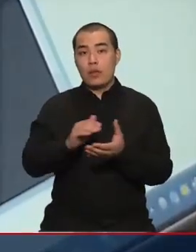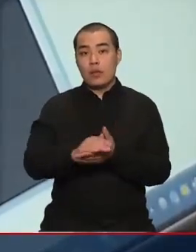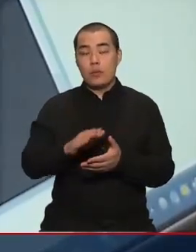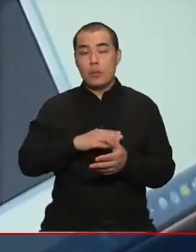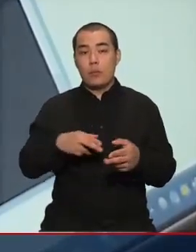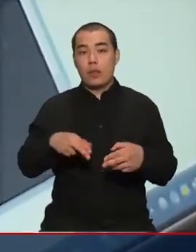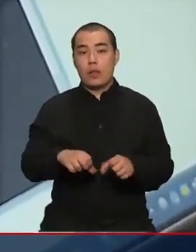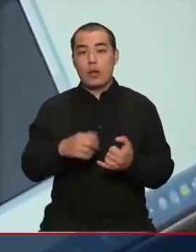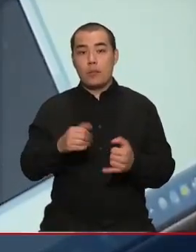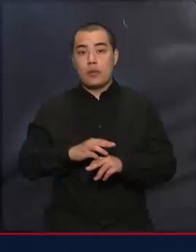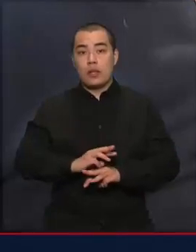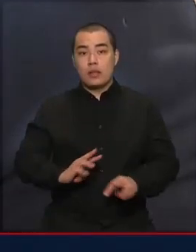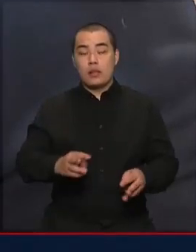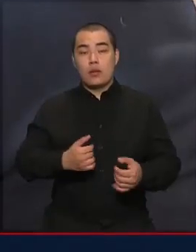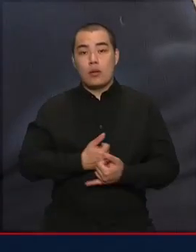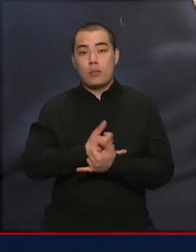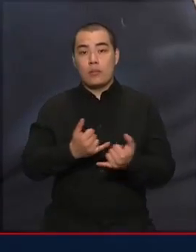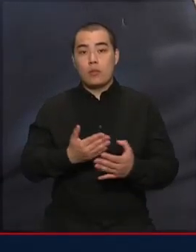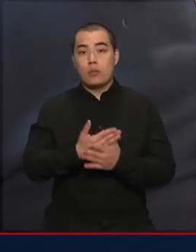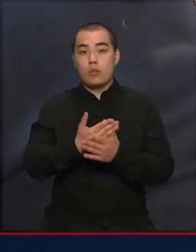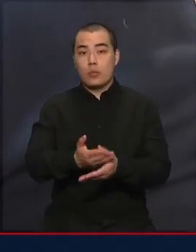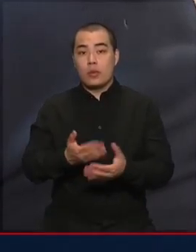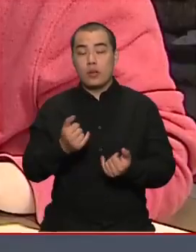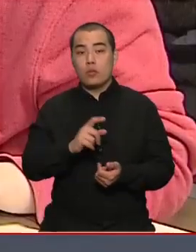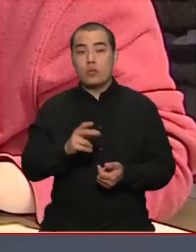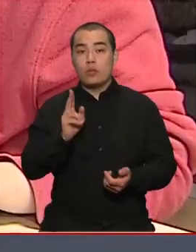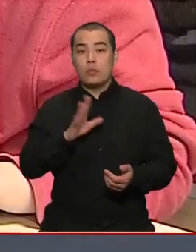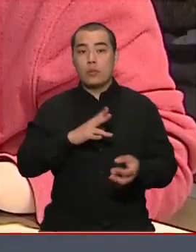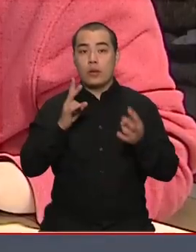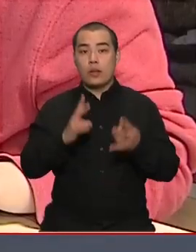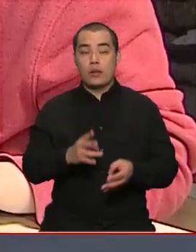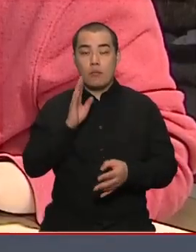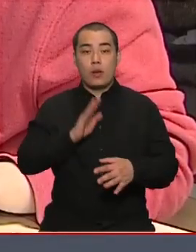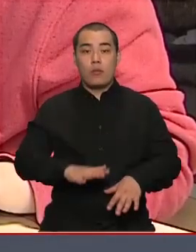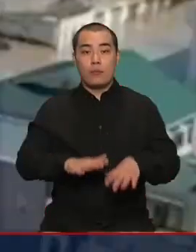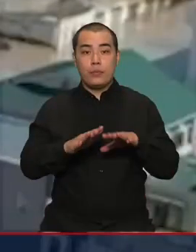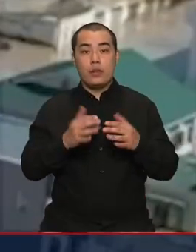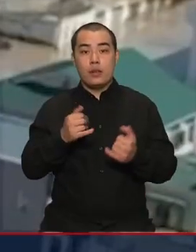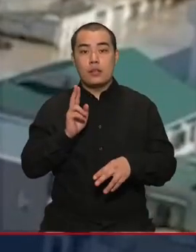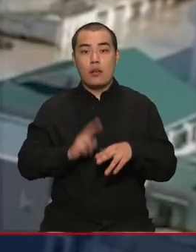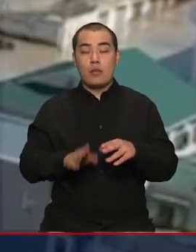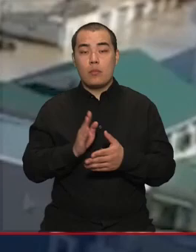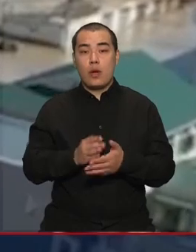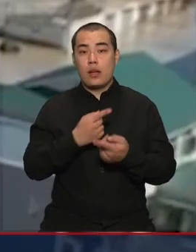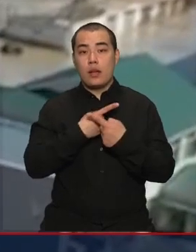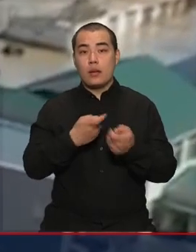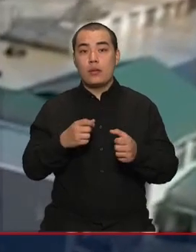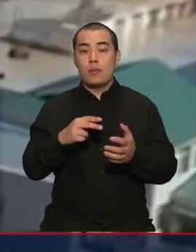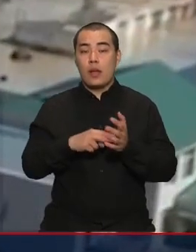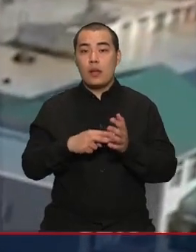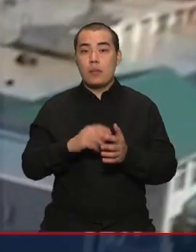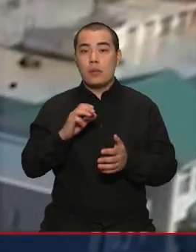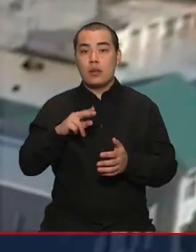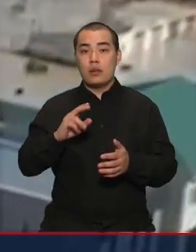приоритетными планами министерства по оказанию помощи людям, пострадавшим от паводков. Уже завершается утверждение стоимости ПСД